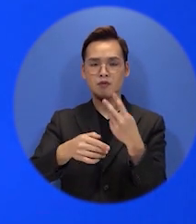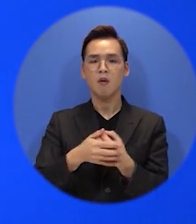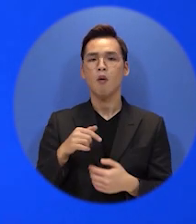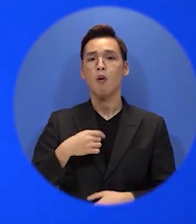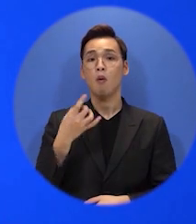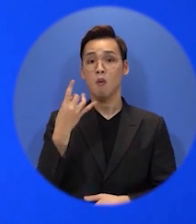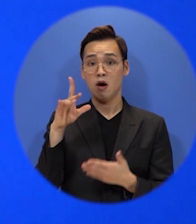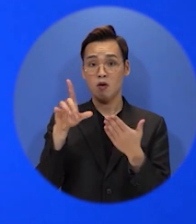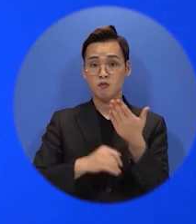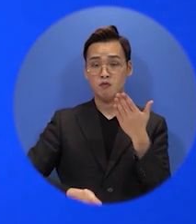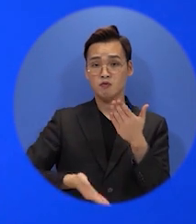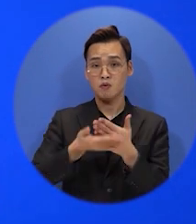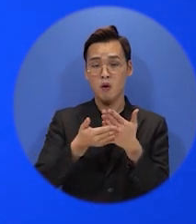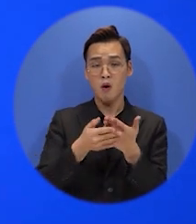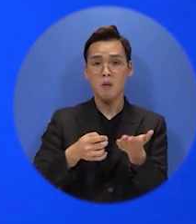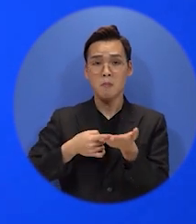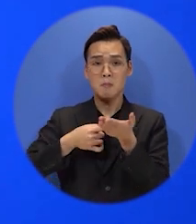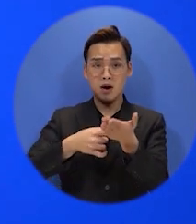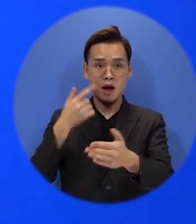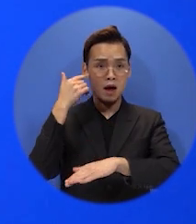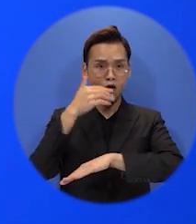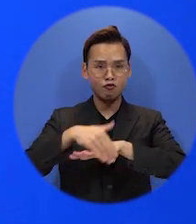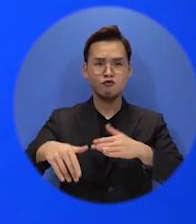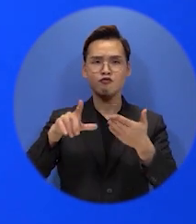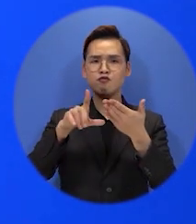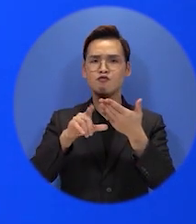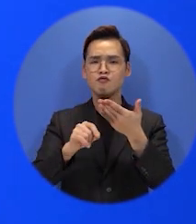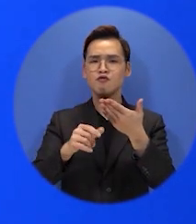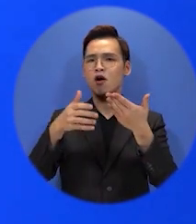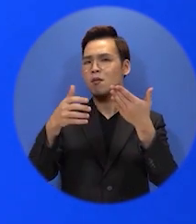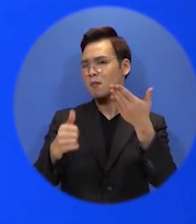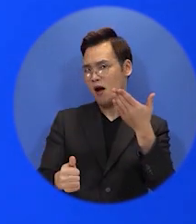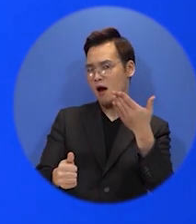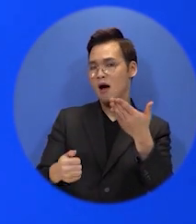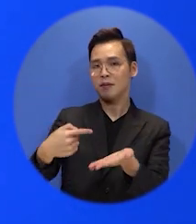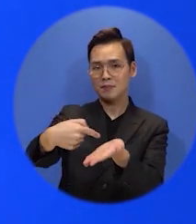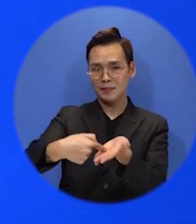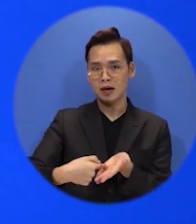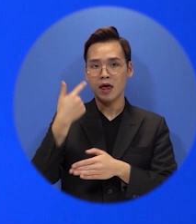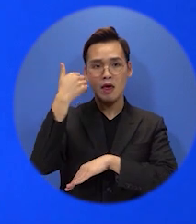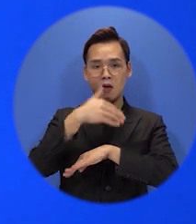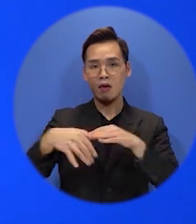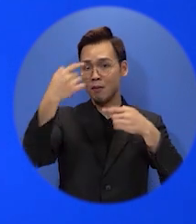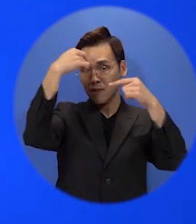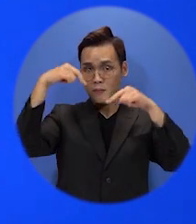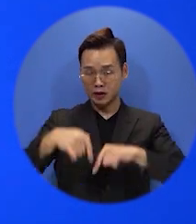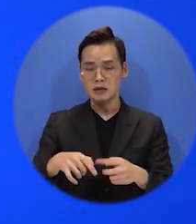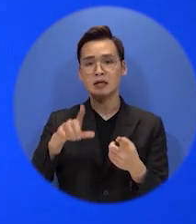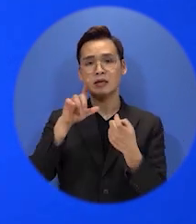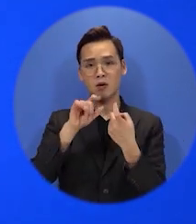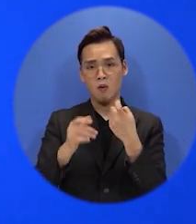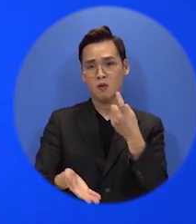그래서 9월 초에 원서 접수를 하던 게 9월 중하순, 하순경에 원서 접수를 받고 있고요. 그리고 면접도